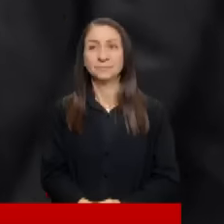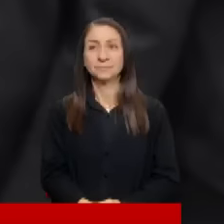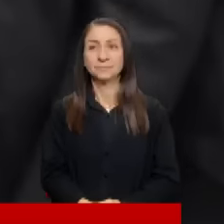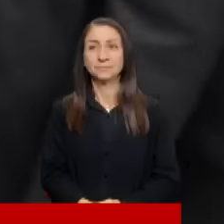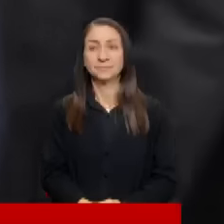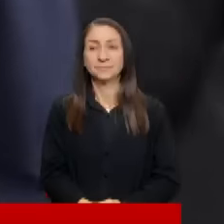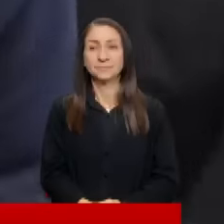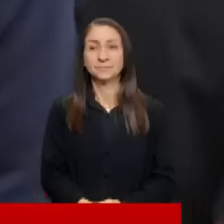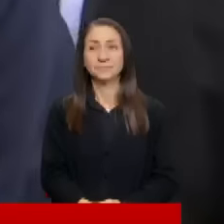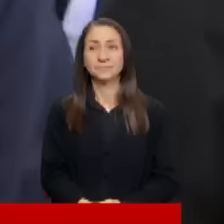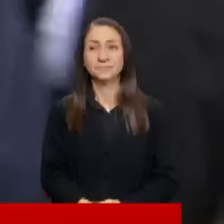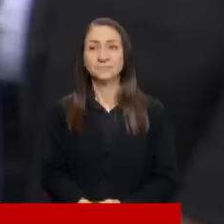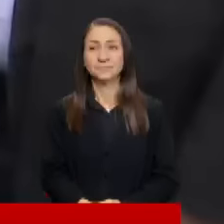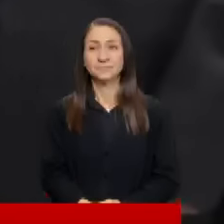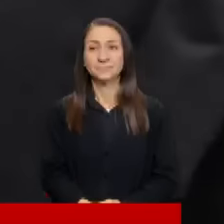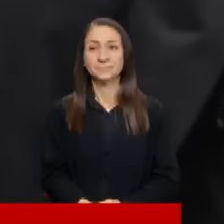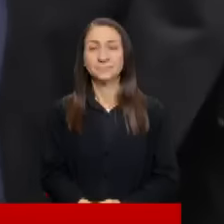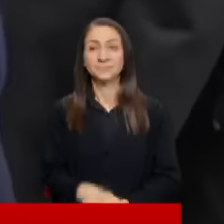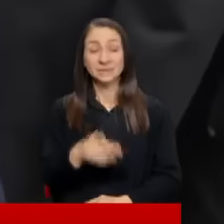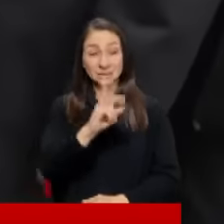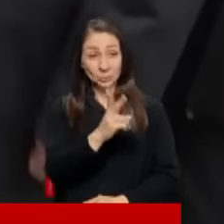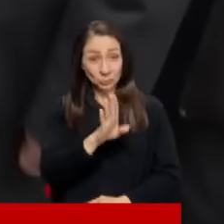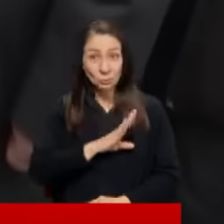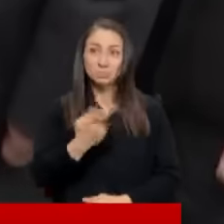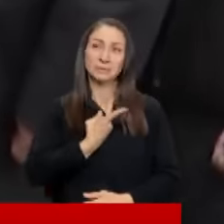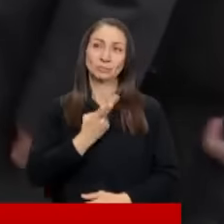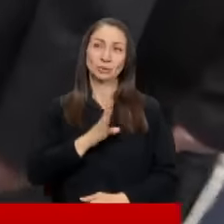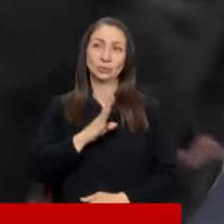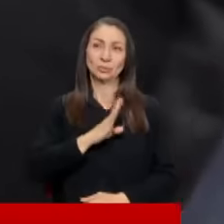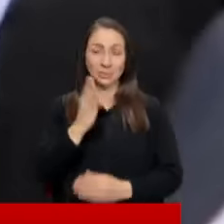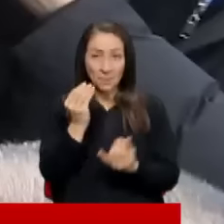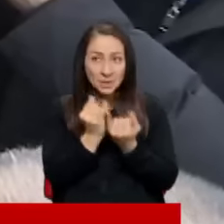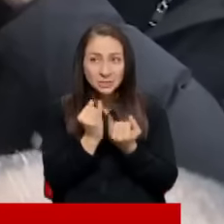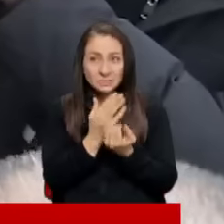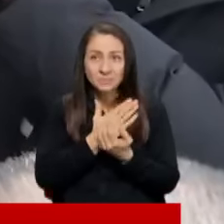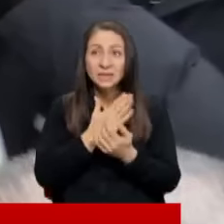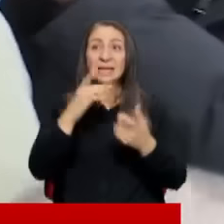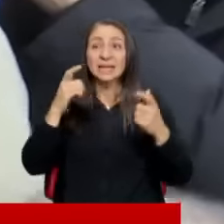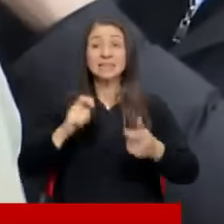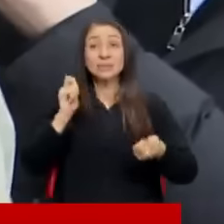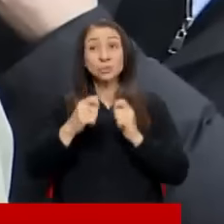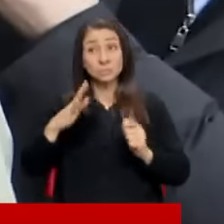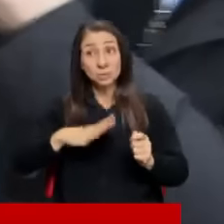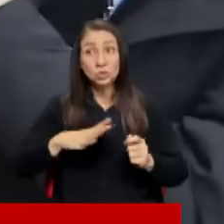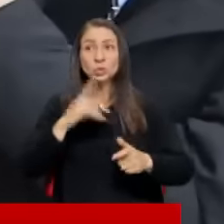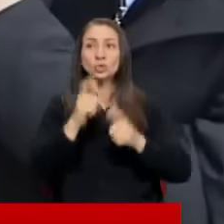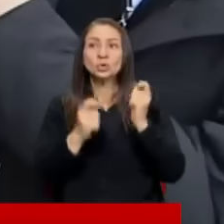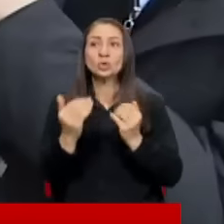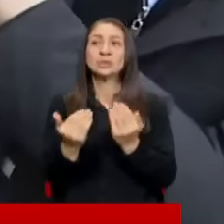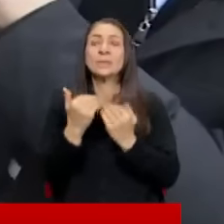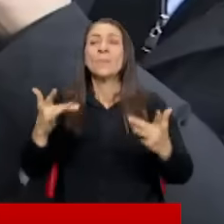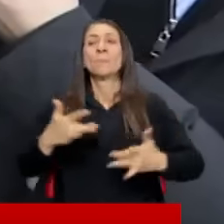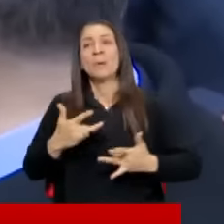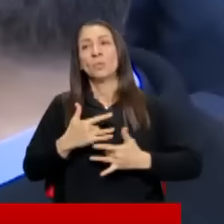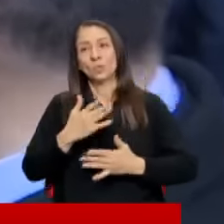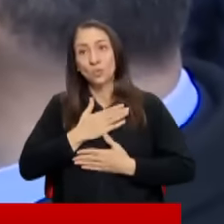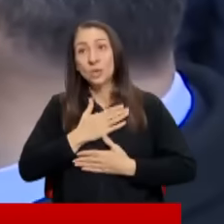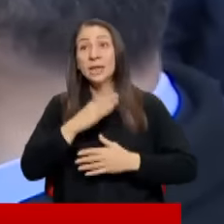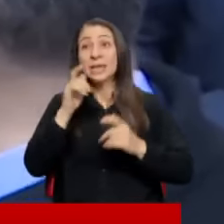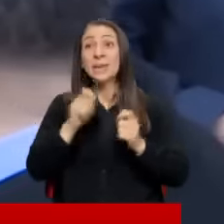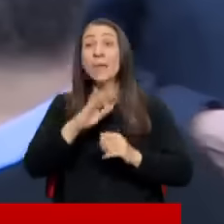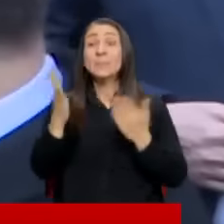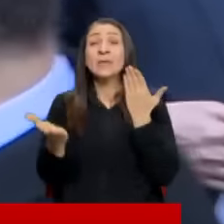razı olsun. Ne mutlu. Allah bağışlasın. Senin çocuğun bizim çocuğumuz. Tamam kardeşim. Kentsel dönüşüm isteyen, süt desteğinden duyulan memnuniyetler,